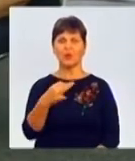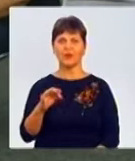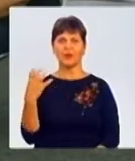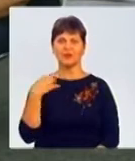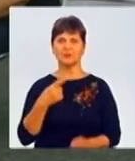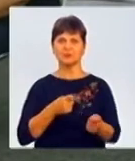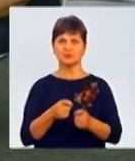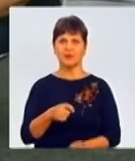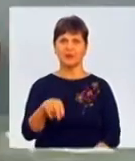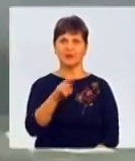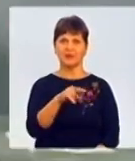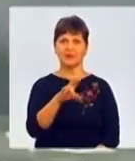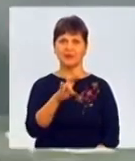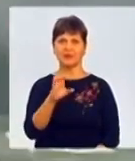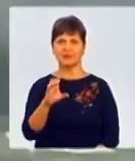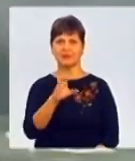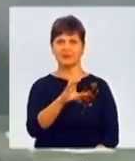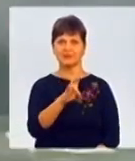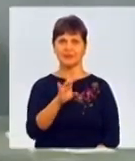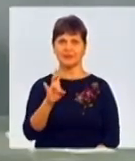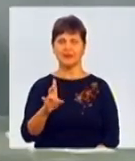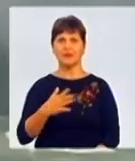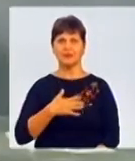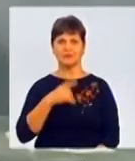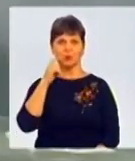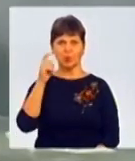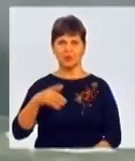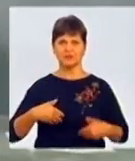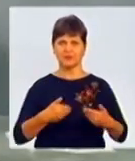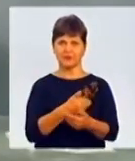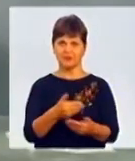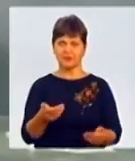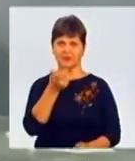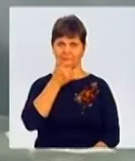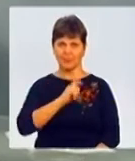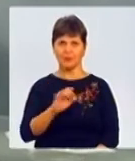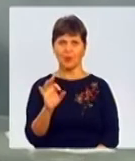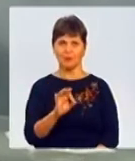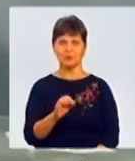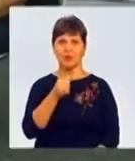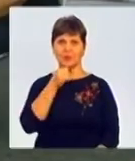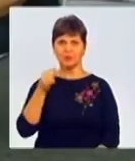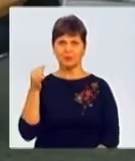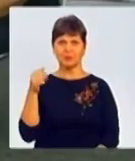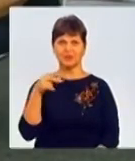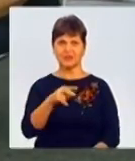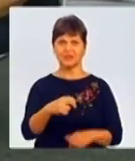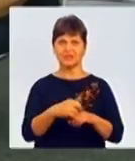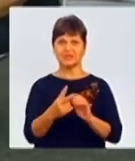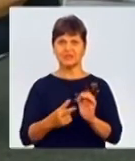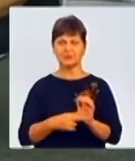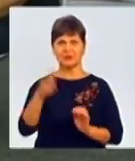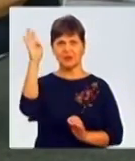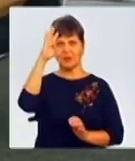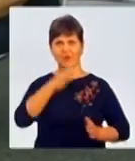ДНС ДСНН України у Вінницькій області. Мої вітання вам щирі, пане Олександре. Всім добрий вечір. Минулого року, 2017-го, на водоймах